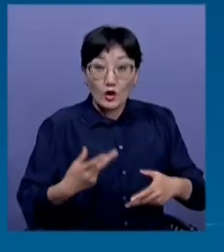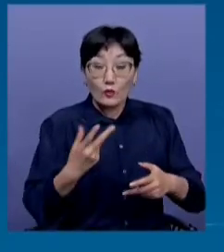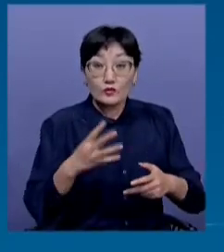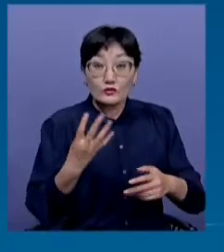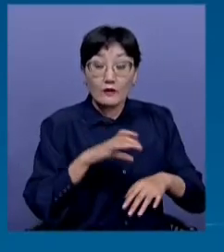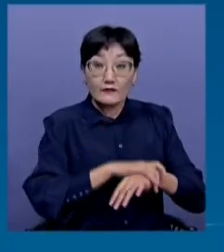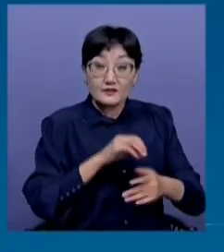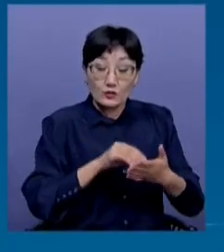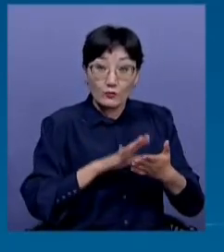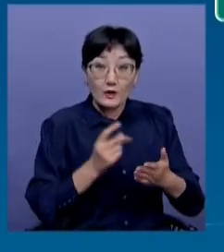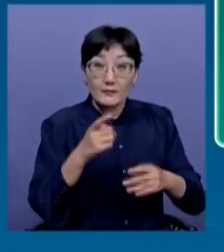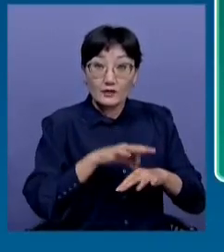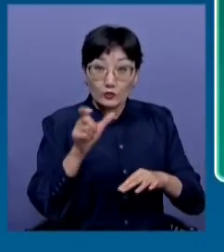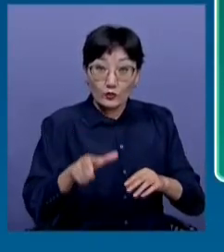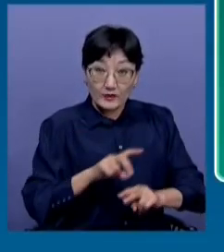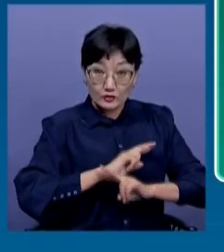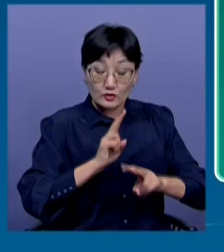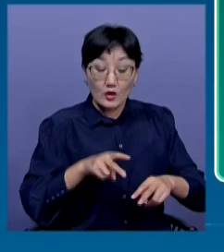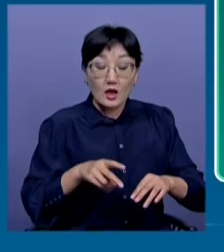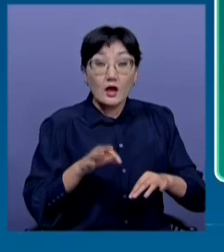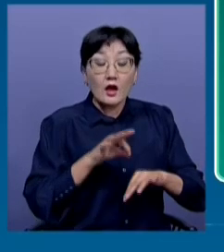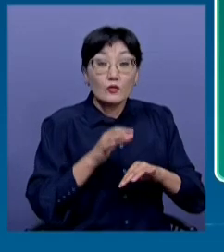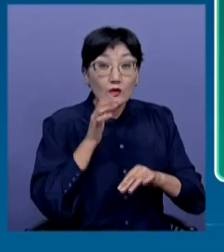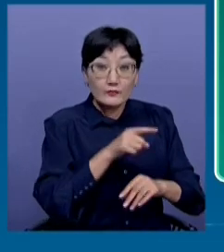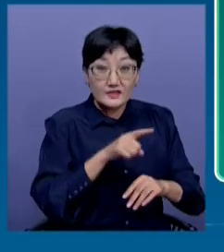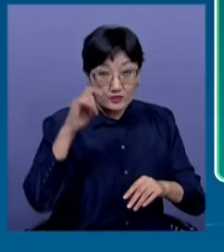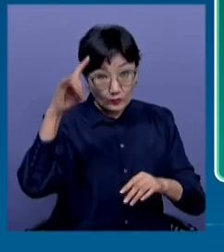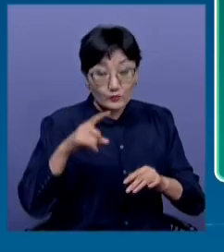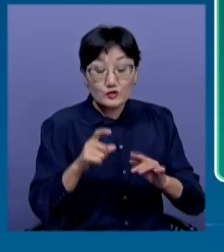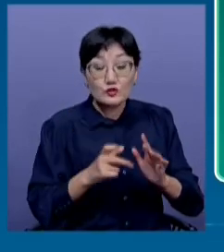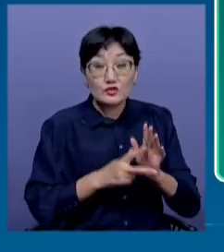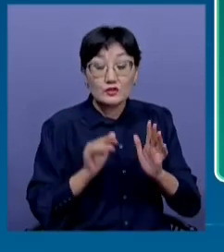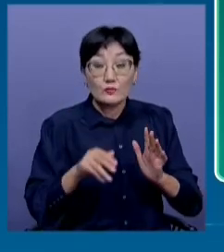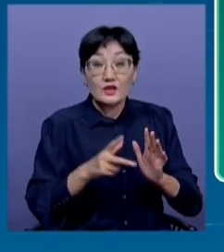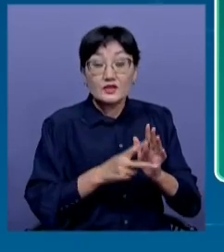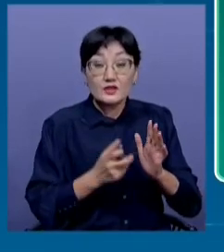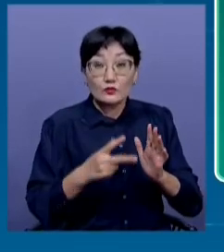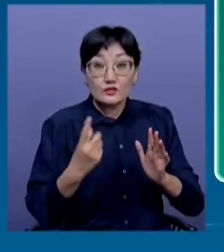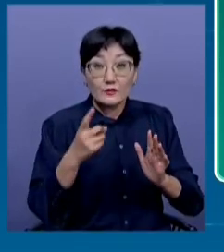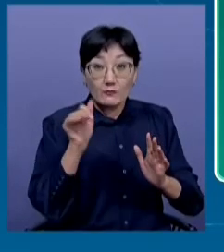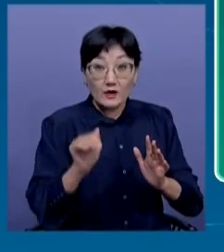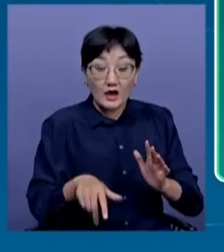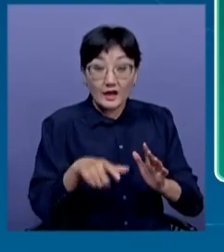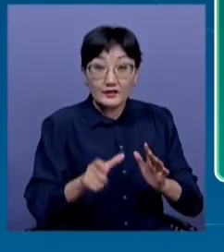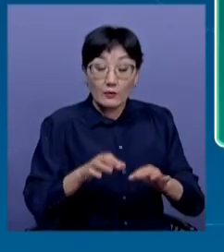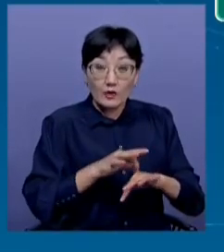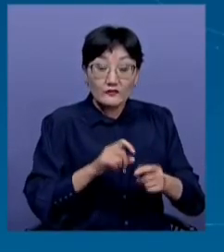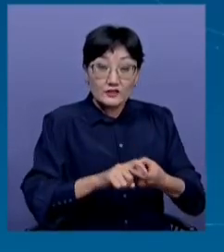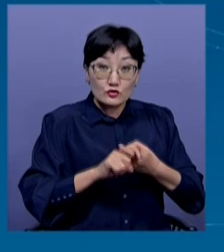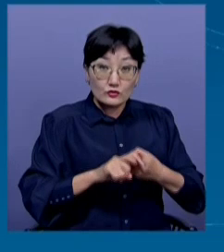дерегі тіркеліп, бір науқас көз жұмды. Жалпы пандемия басталғалы елде 108831 мың адам инфекция